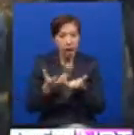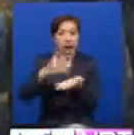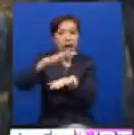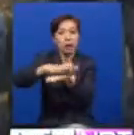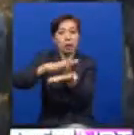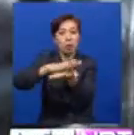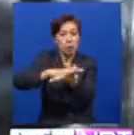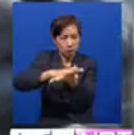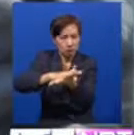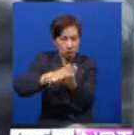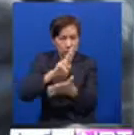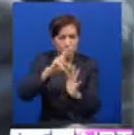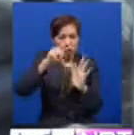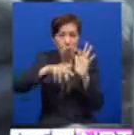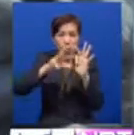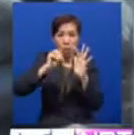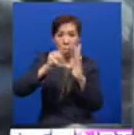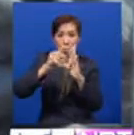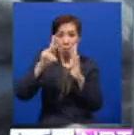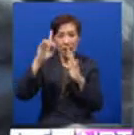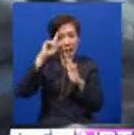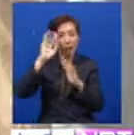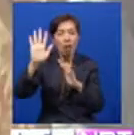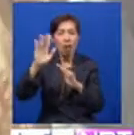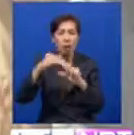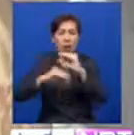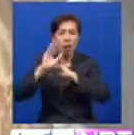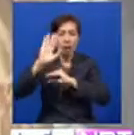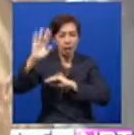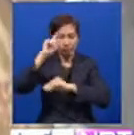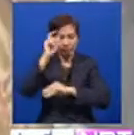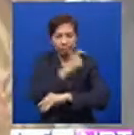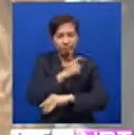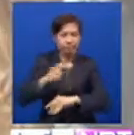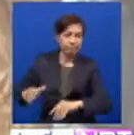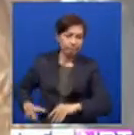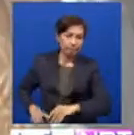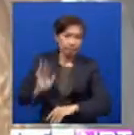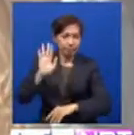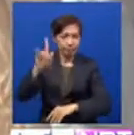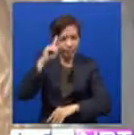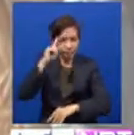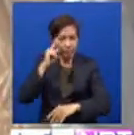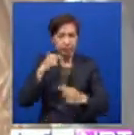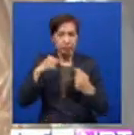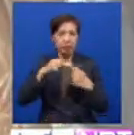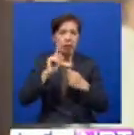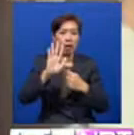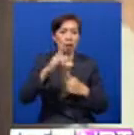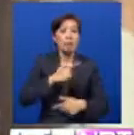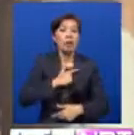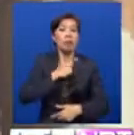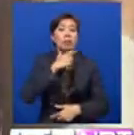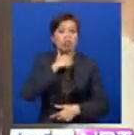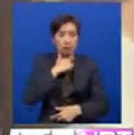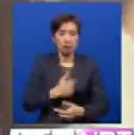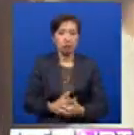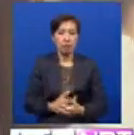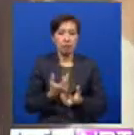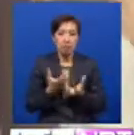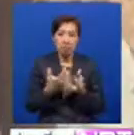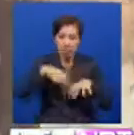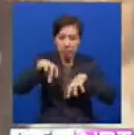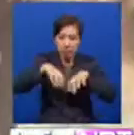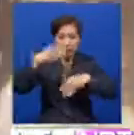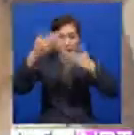เกล้าปางตองในโครงการพระราชดำริหมู่ 4บ้านศูนย์ปางตองตำบลหมอกจำแป่อำเภอเมืองจังหวัดแม่ฮ่องสอนพร้อม